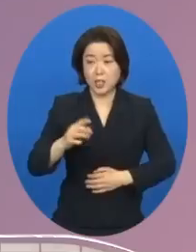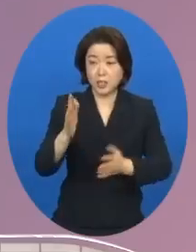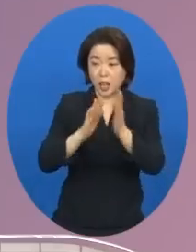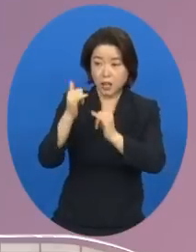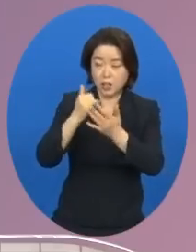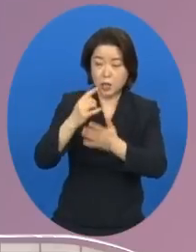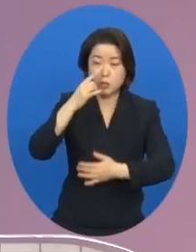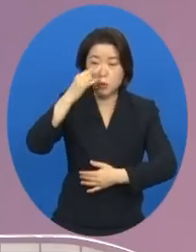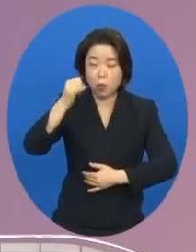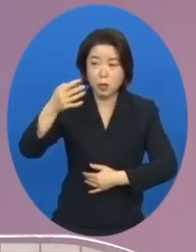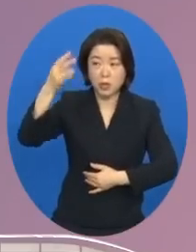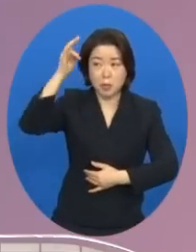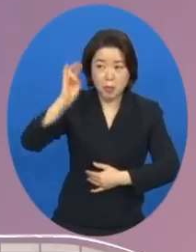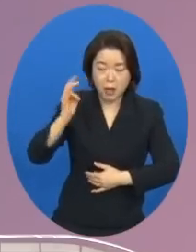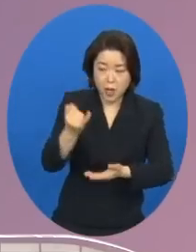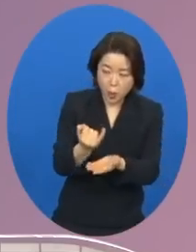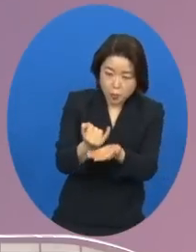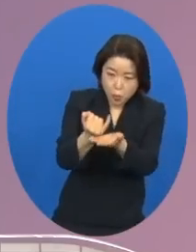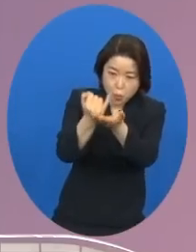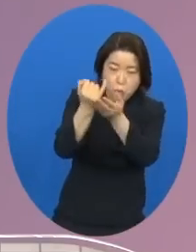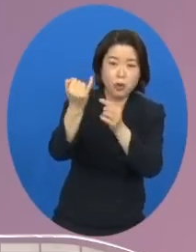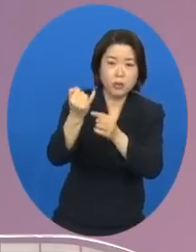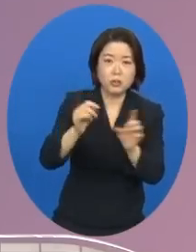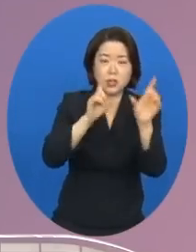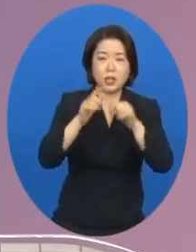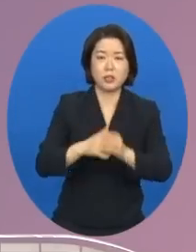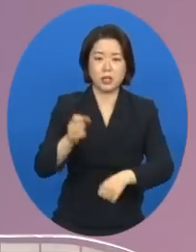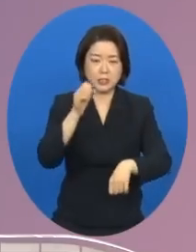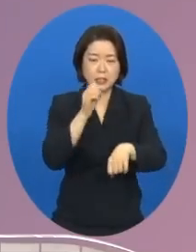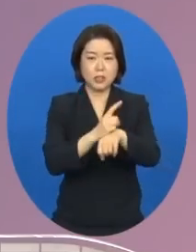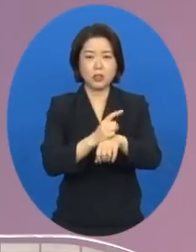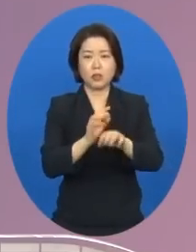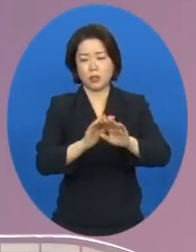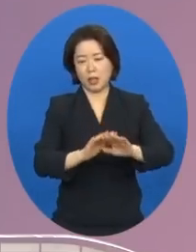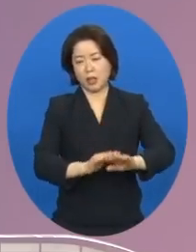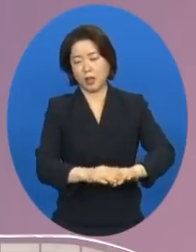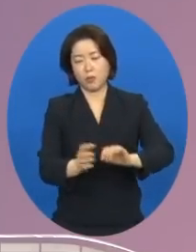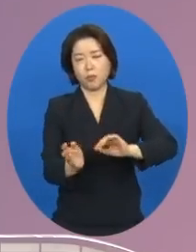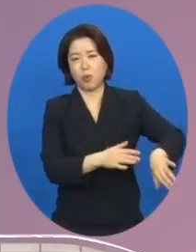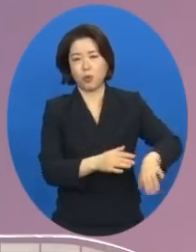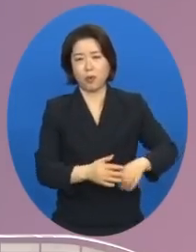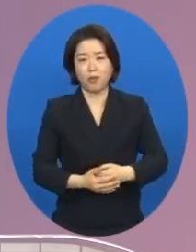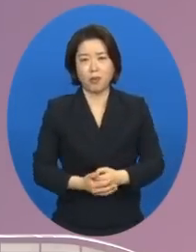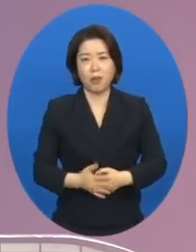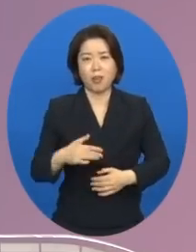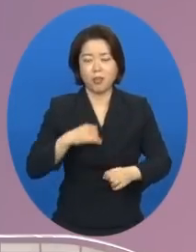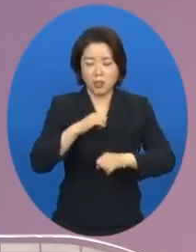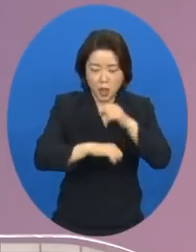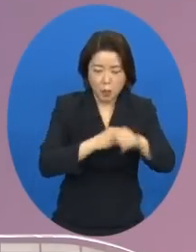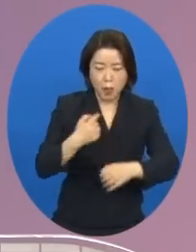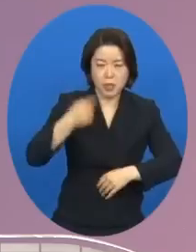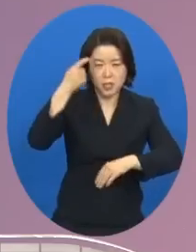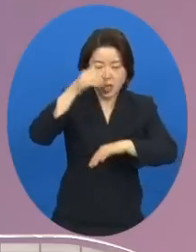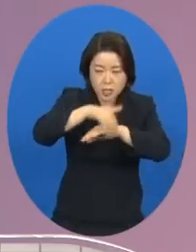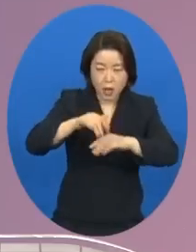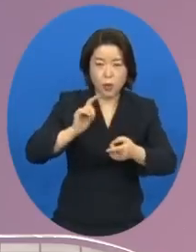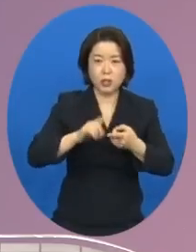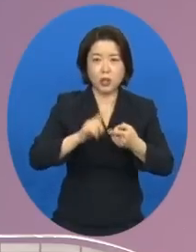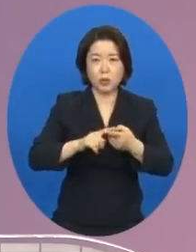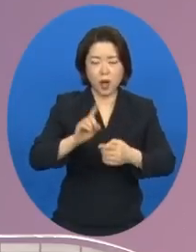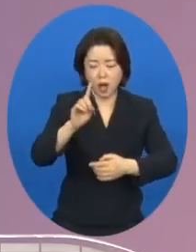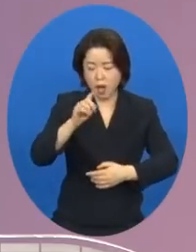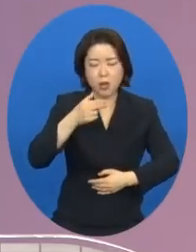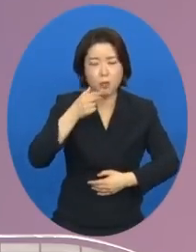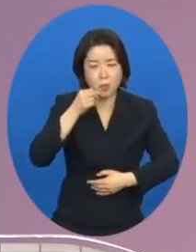모시고 살게 되면서 그 성질 다 죽습니다. 자기 뜻대로 자기 계획대로 도무지 하지